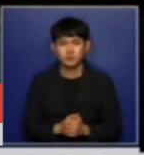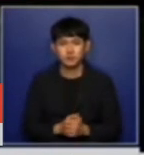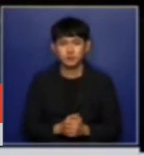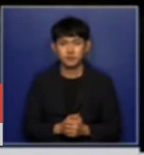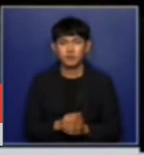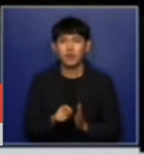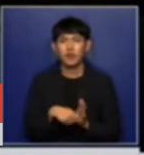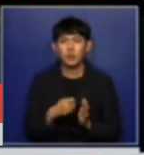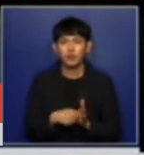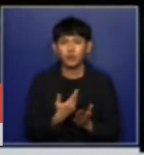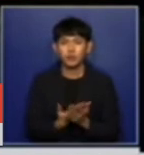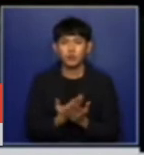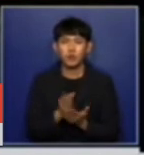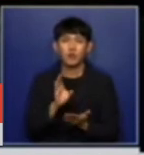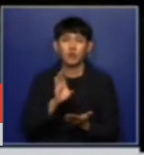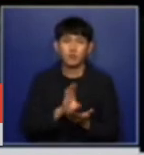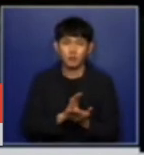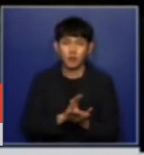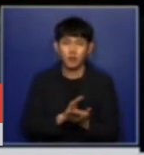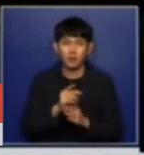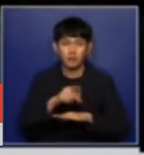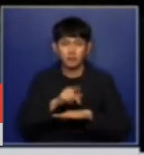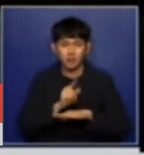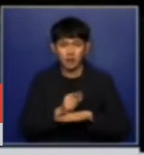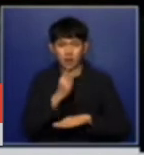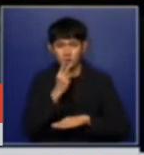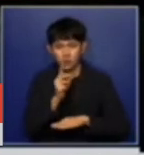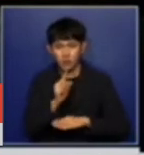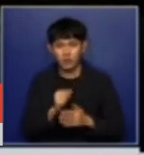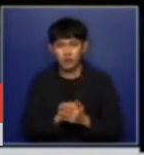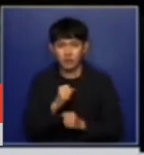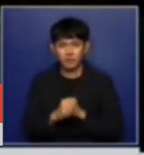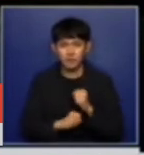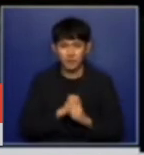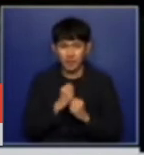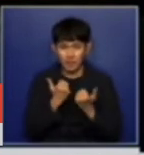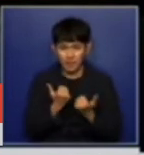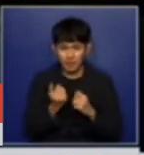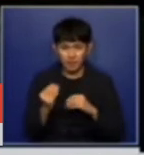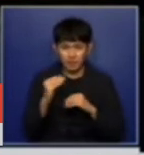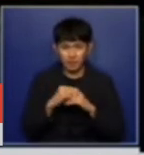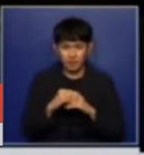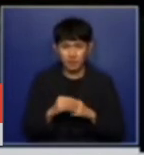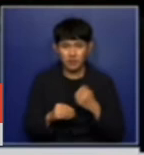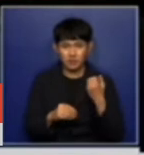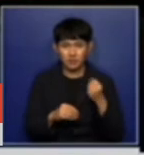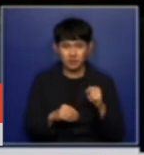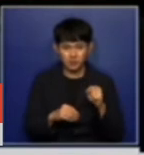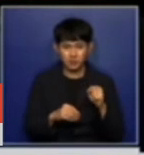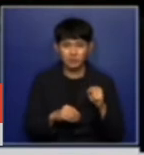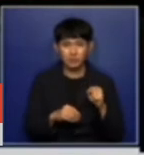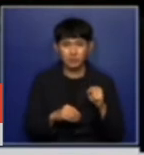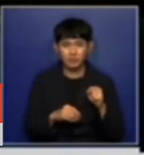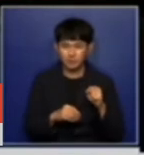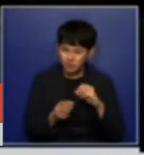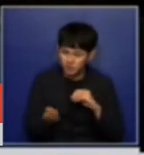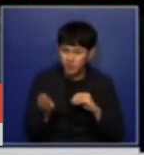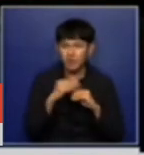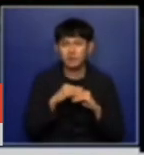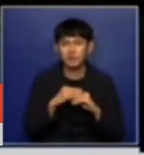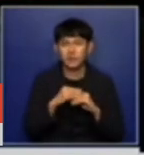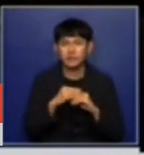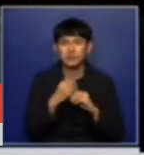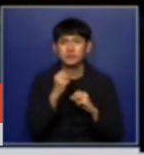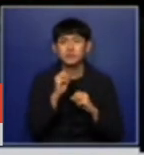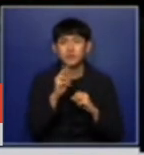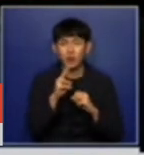เหตุที่ผมเอางบกลางมาให้ท่านประธานดูนะครับปีนี้เพิ่มไป10เป็น12รายการนะเพิ่มรายการจั